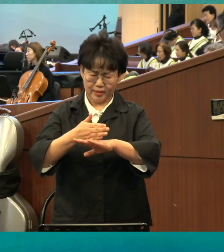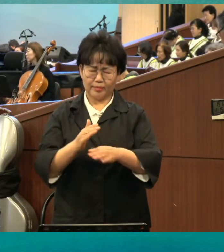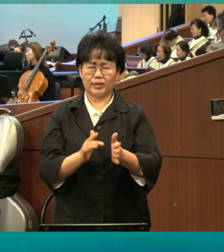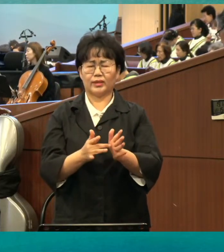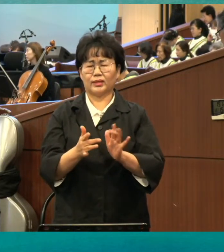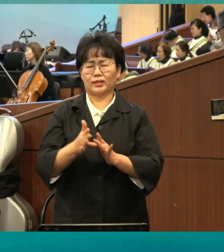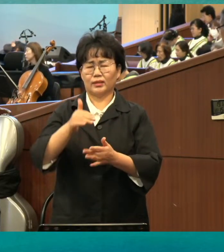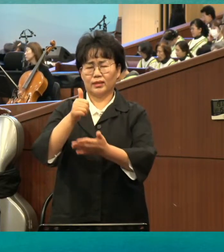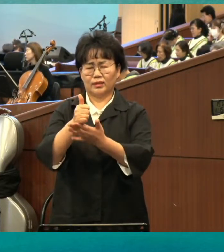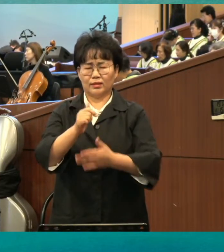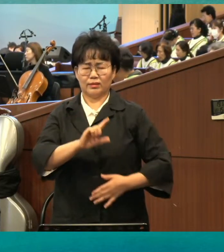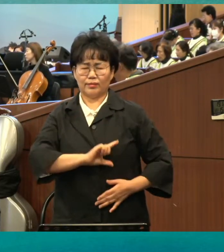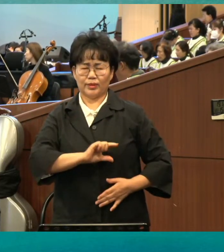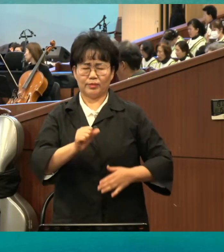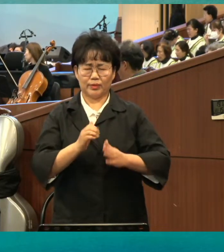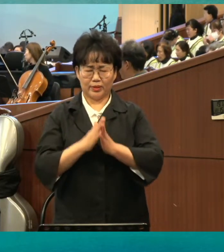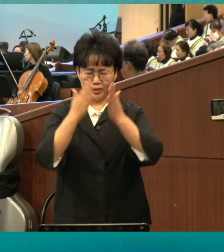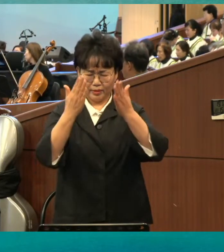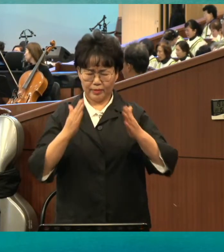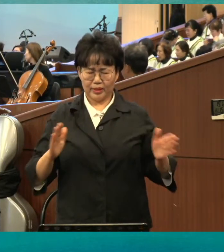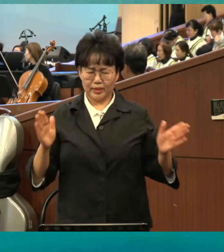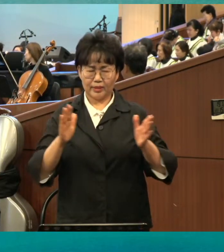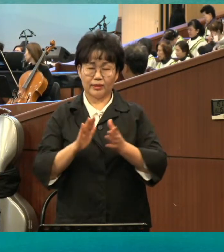예수님의 이름으로 기도하옵나이다. 아멘.